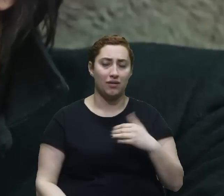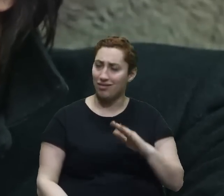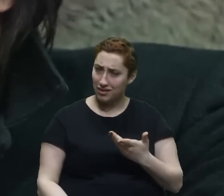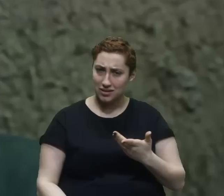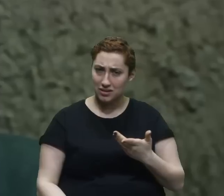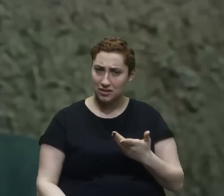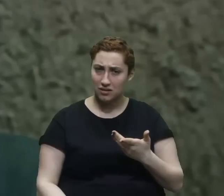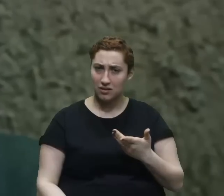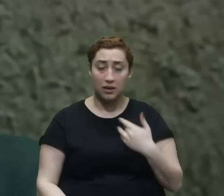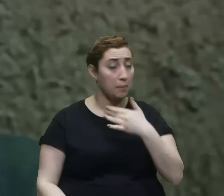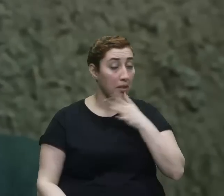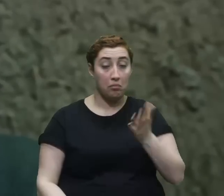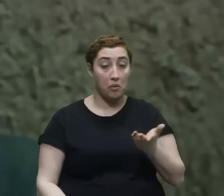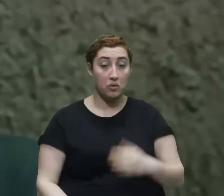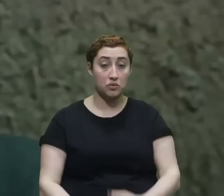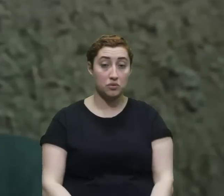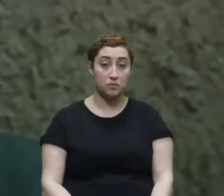Nasıl? Bilmiyoruz.